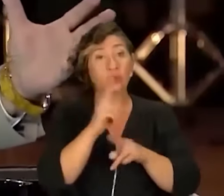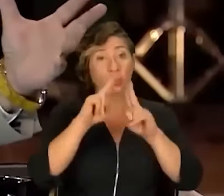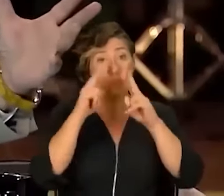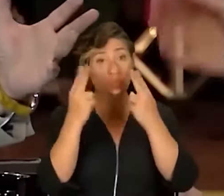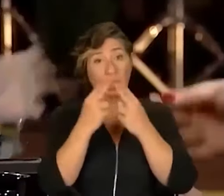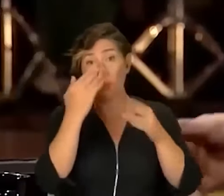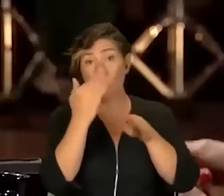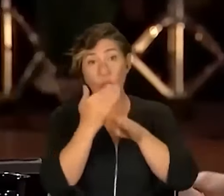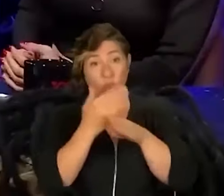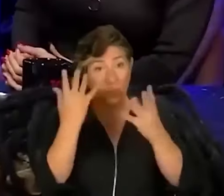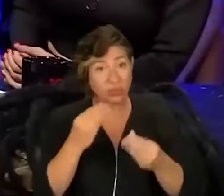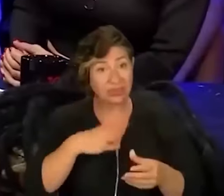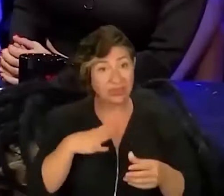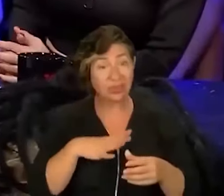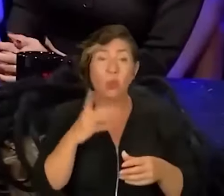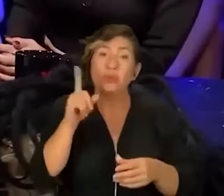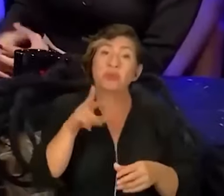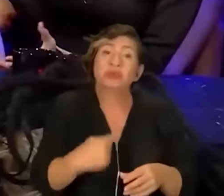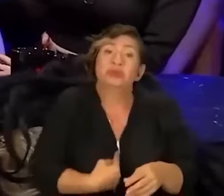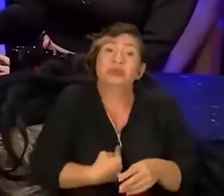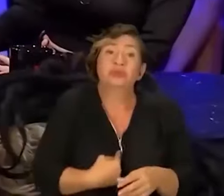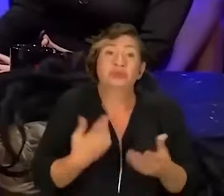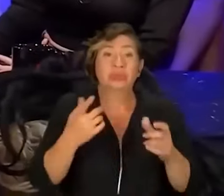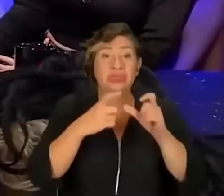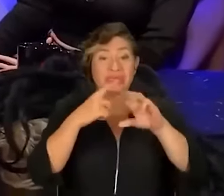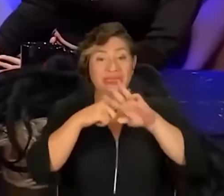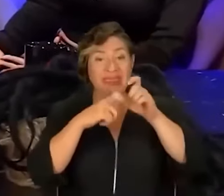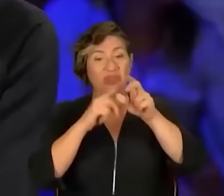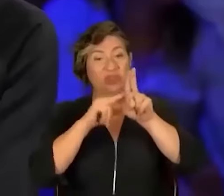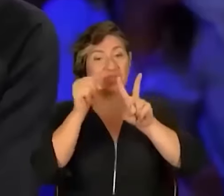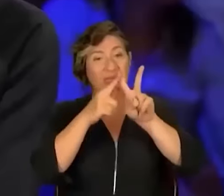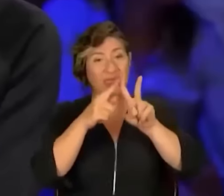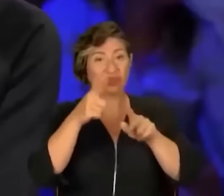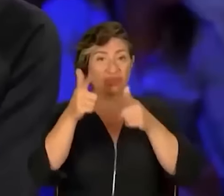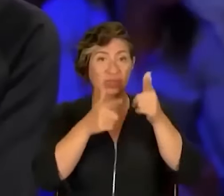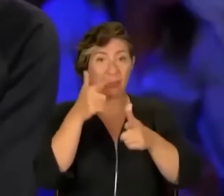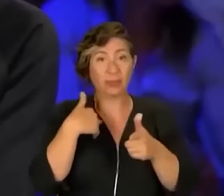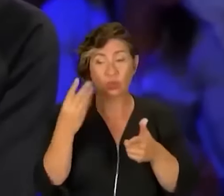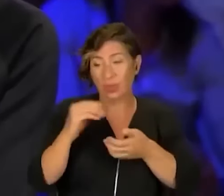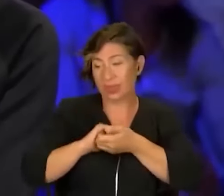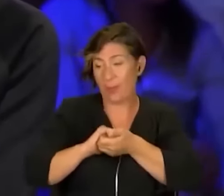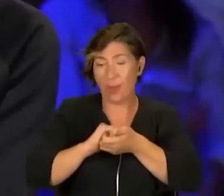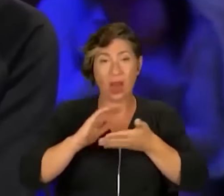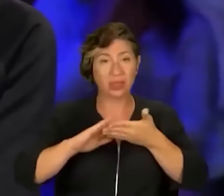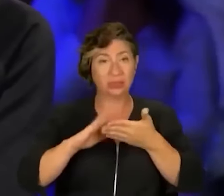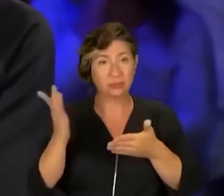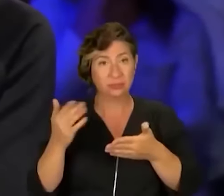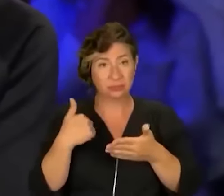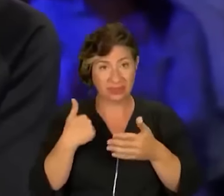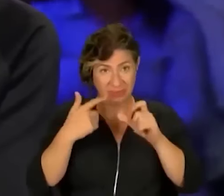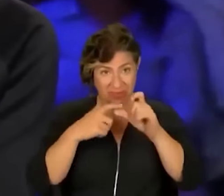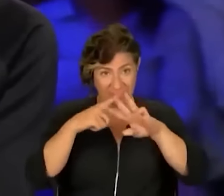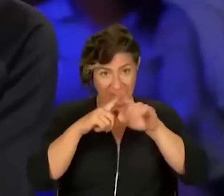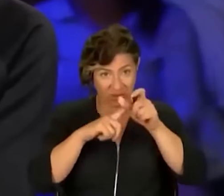kararlaştırmak birazcık böyle ne bileyim öyle Canı istemiş olabilir Seçkin süngüç çekti klibi benim çok yakın arkadaşım ve Seçkin bizim